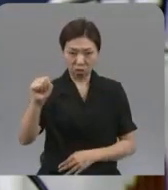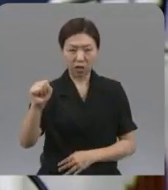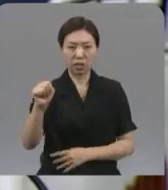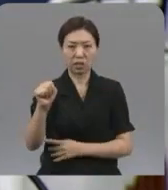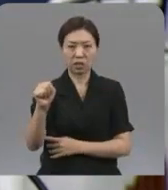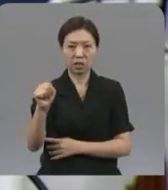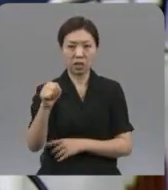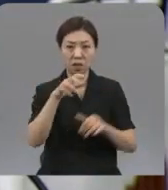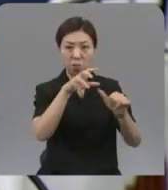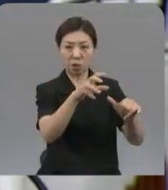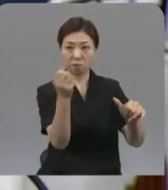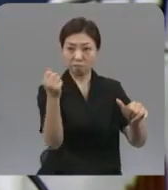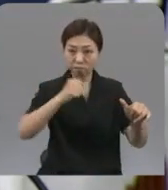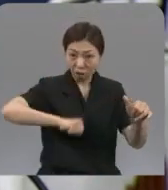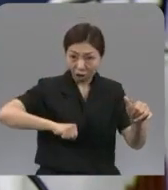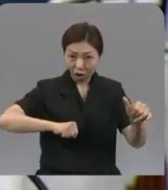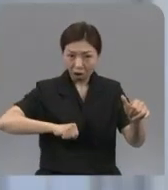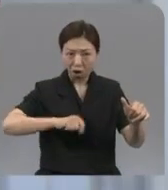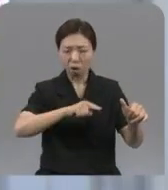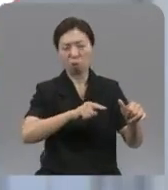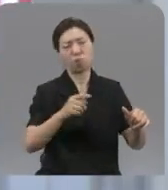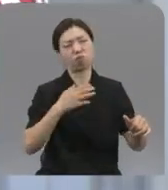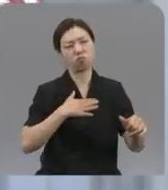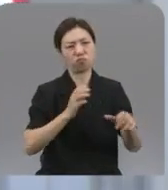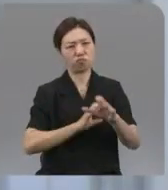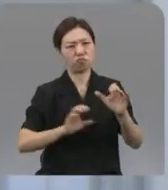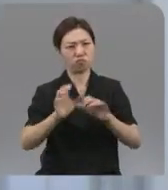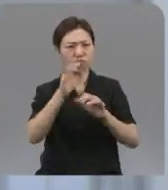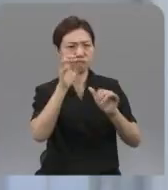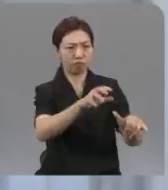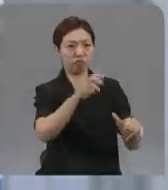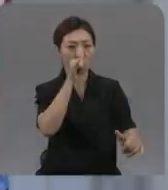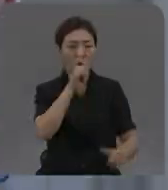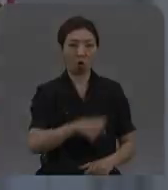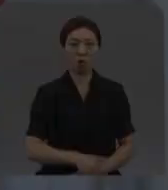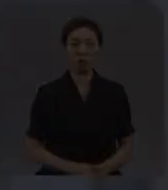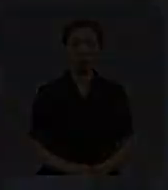目前韩美日正就今后定期举行首脑会谈的方案进行讨论，